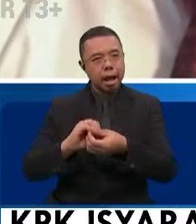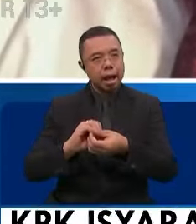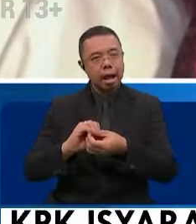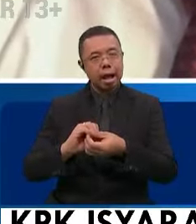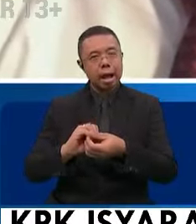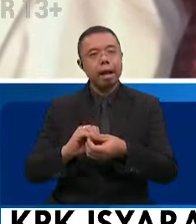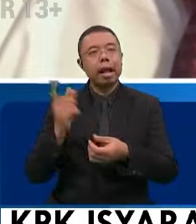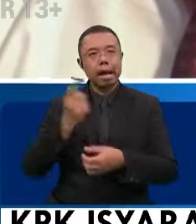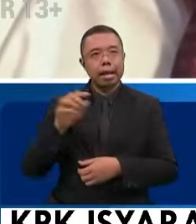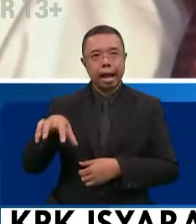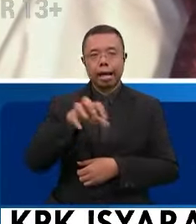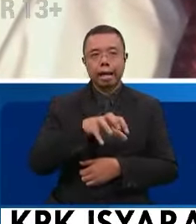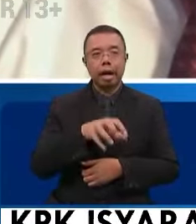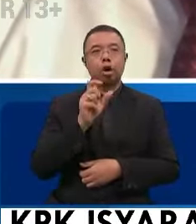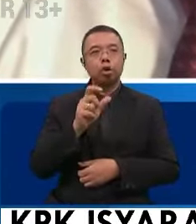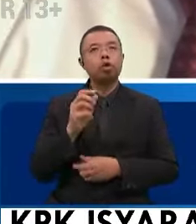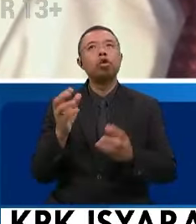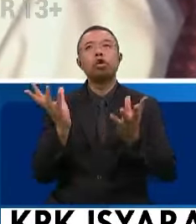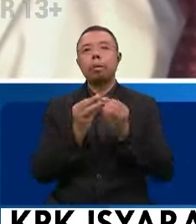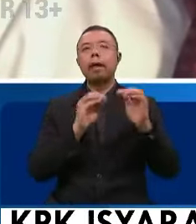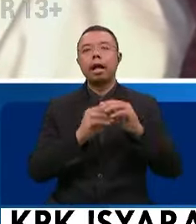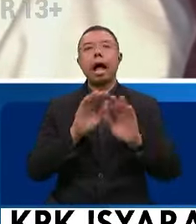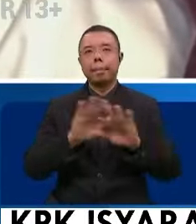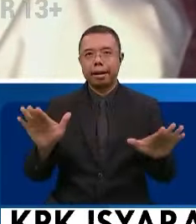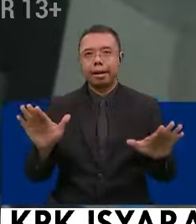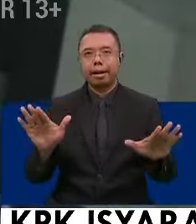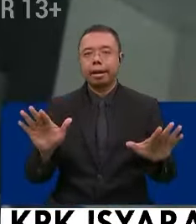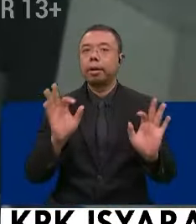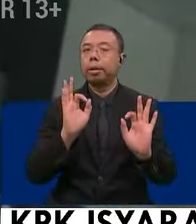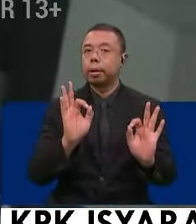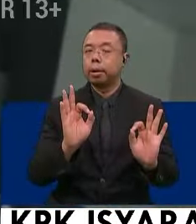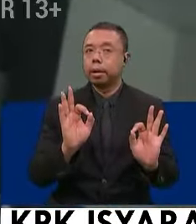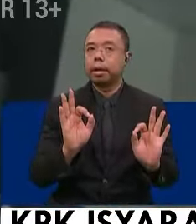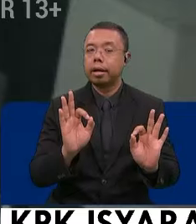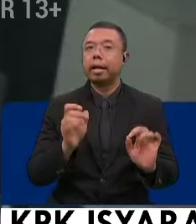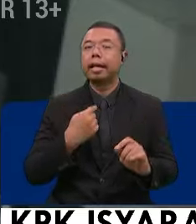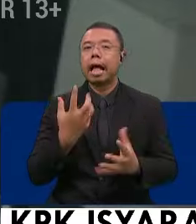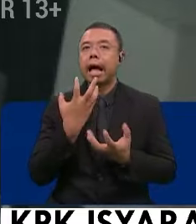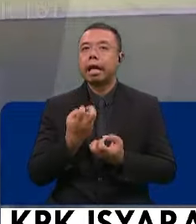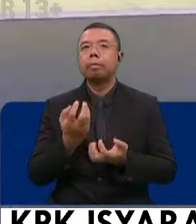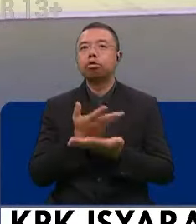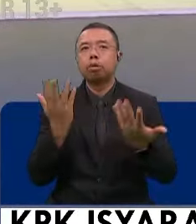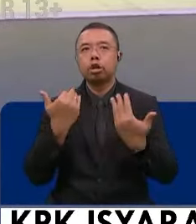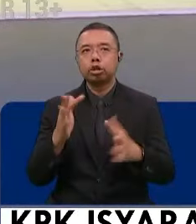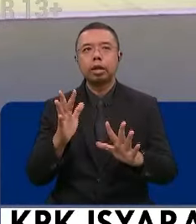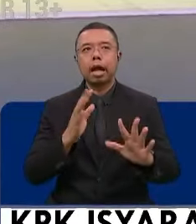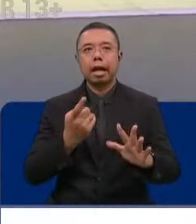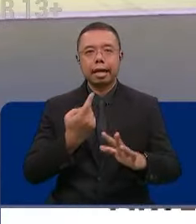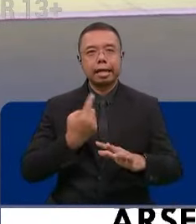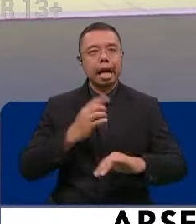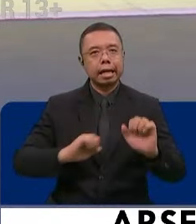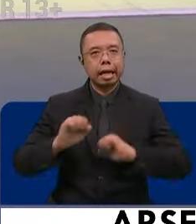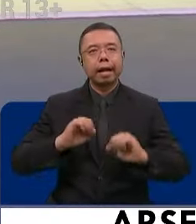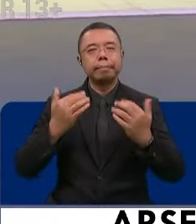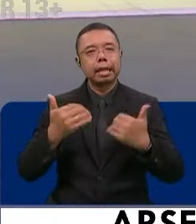kerjasama antar daerah untuk memenuhi stok di Kota Madiun. Mungkin baik, itu, Pak. Kita harap apa yang sudah dilakukan ini akan terus